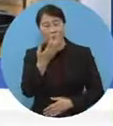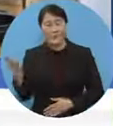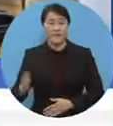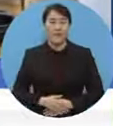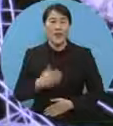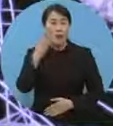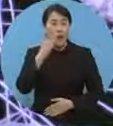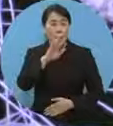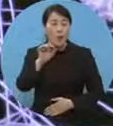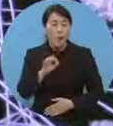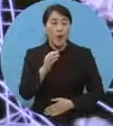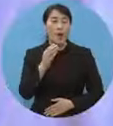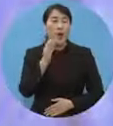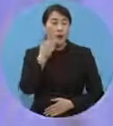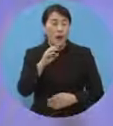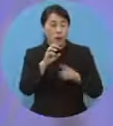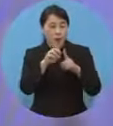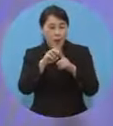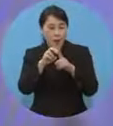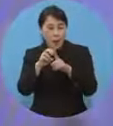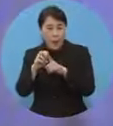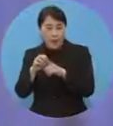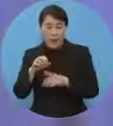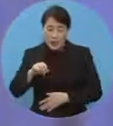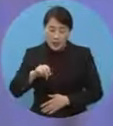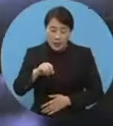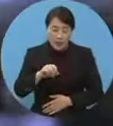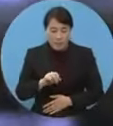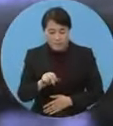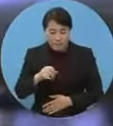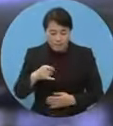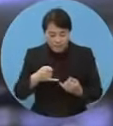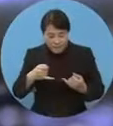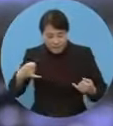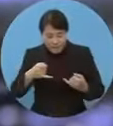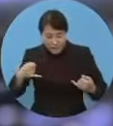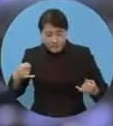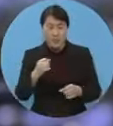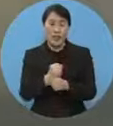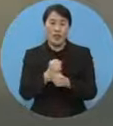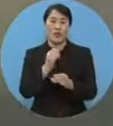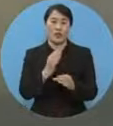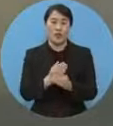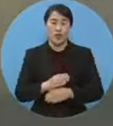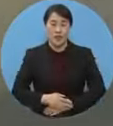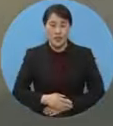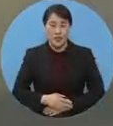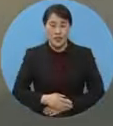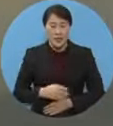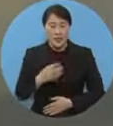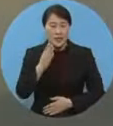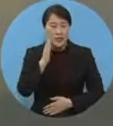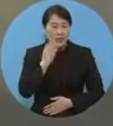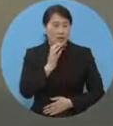보시죠. 파란 뽕잎을 갉아먹고 자란 누에가 꼬물거리며 씨를 뽑습니다. 뽑은 씨를 이용해